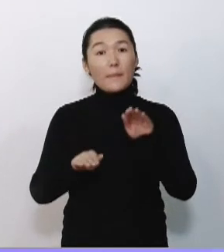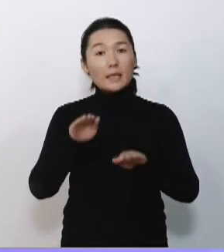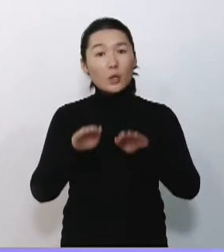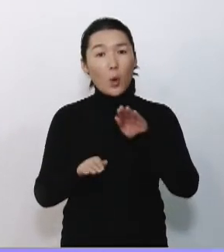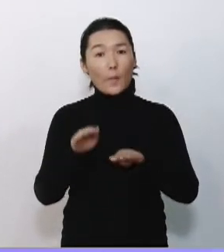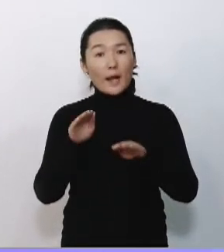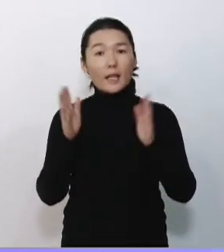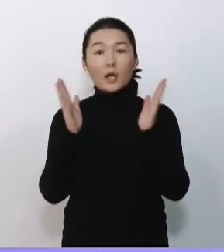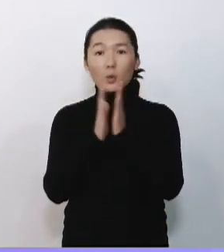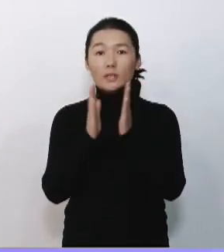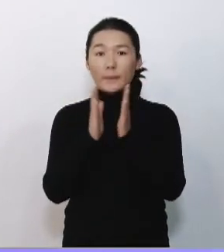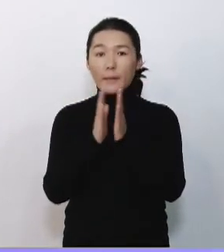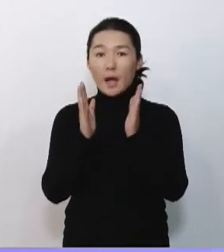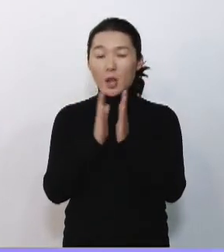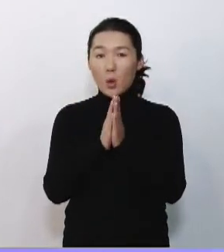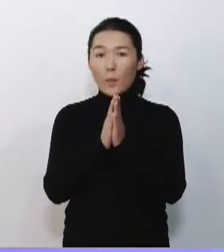ручками похлопали,